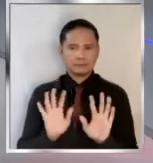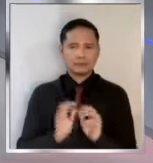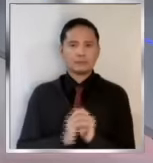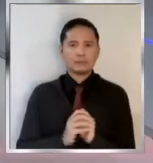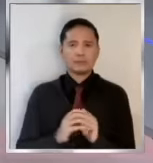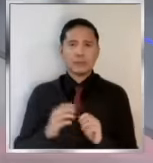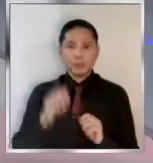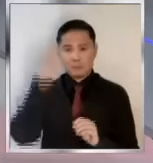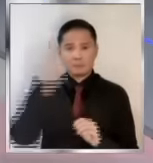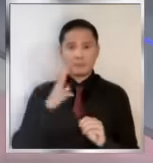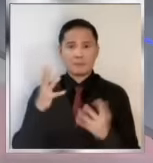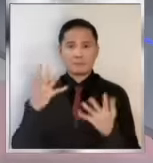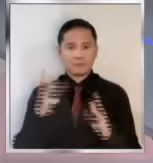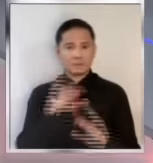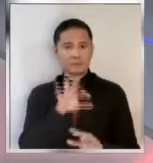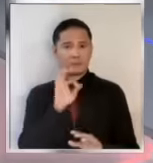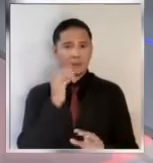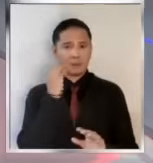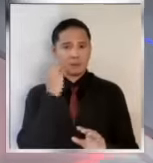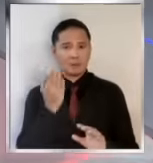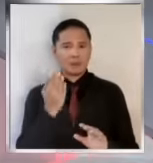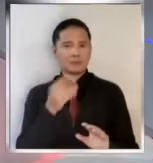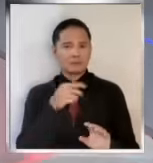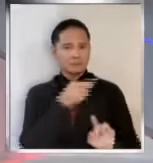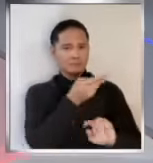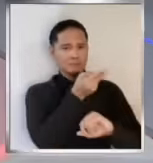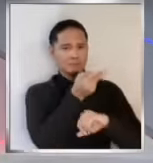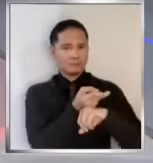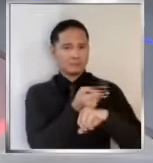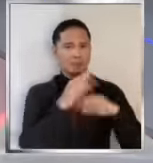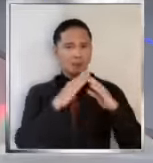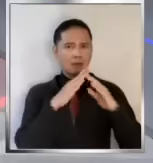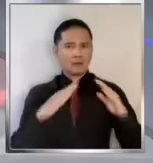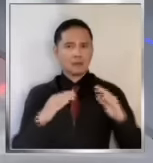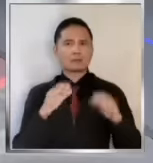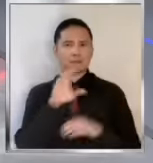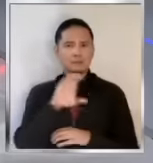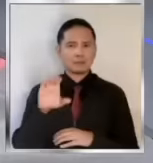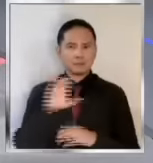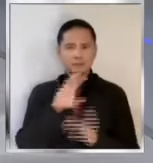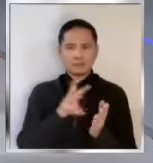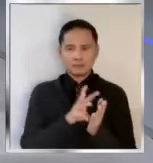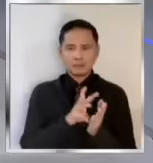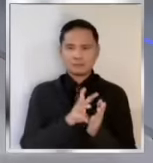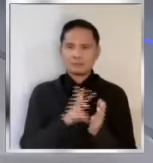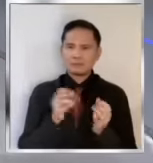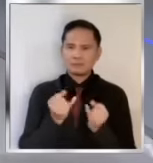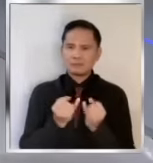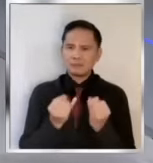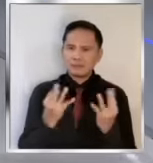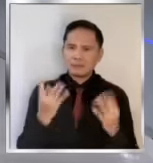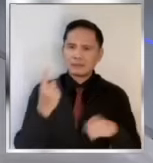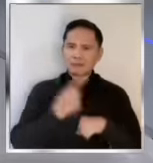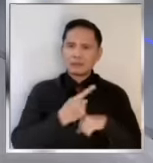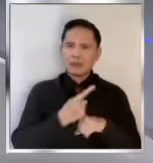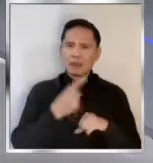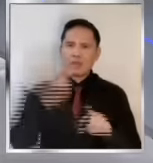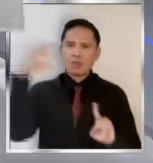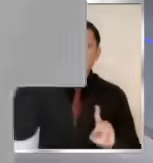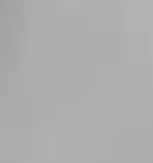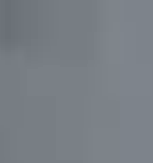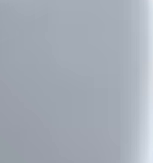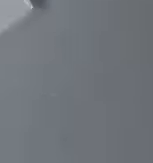bahay sa Caloocan City. Naaagnas na ang Bangkay na ilang araw na raw palang nakabila doon. Tinutukan niya ni